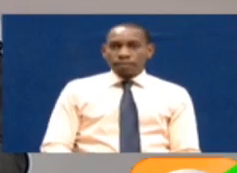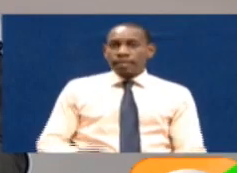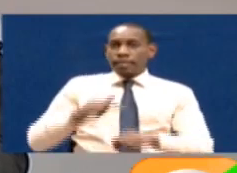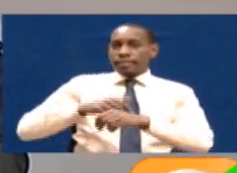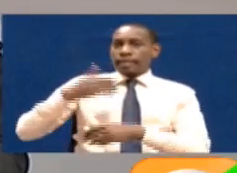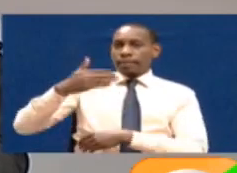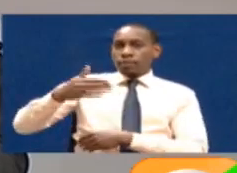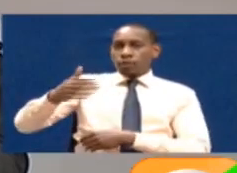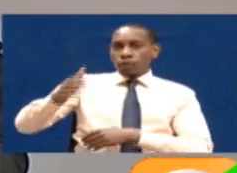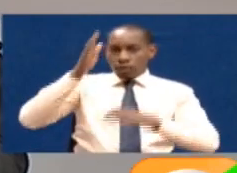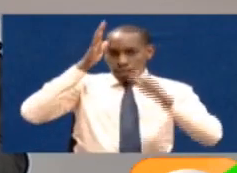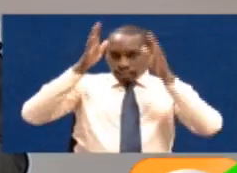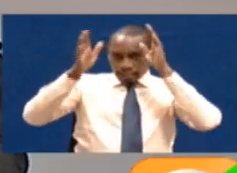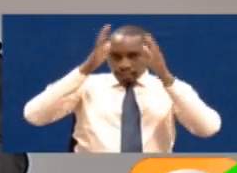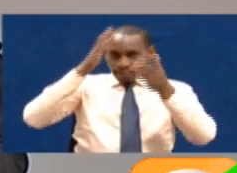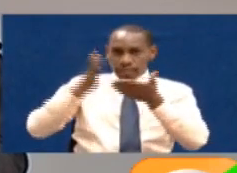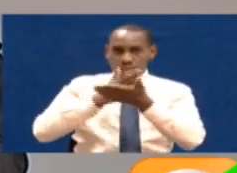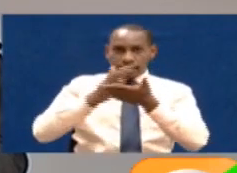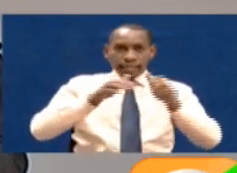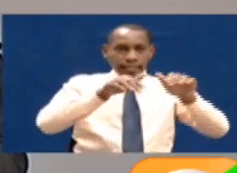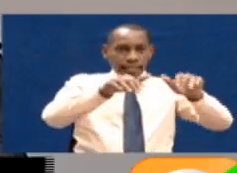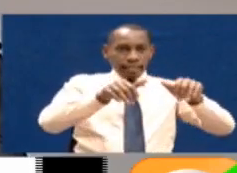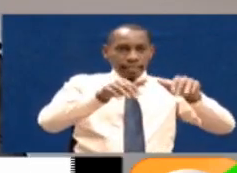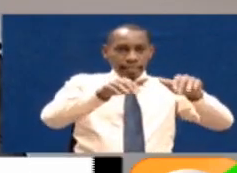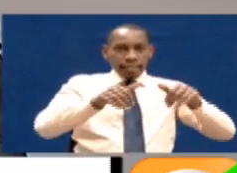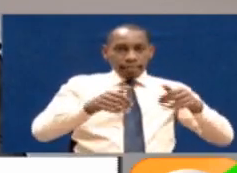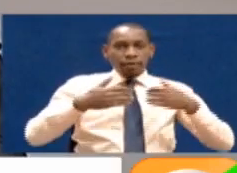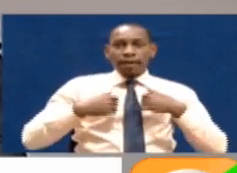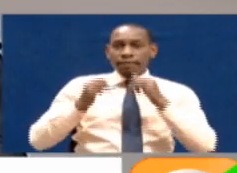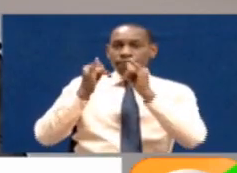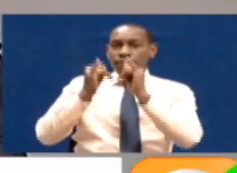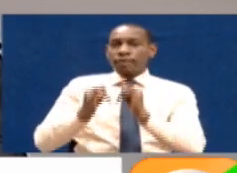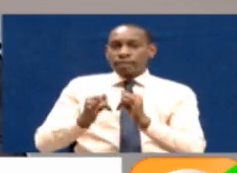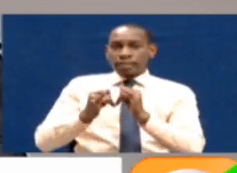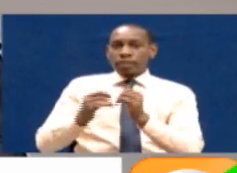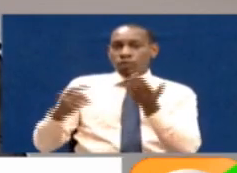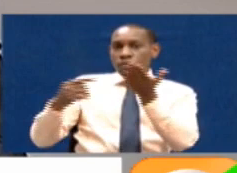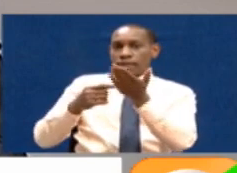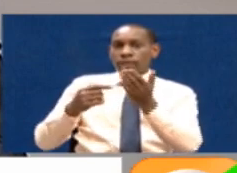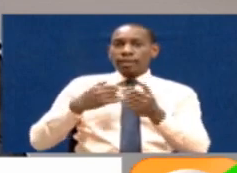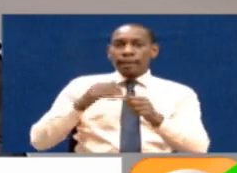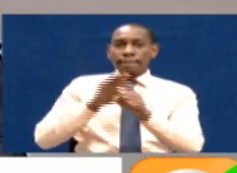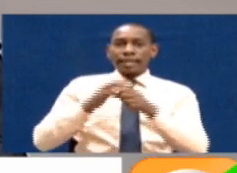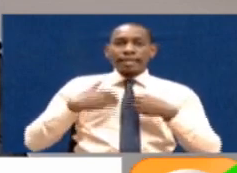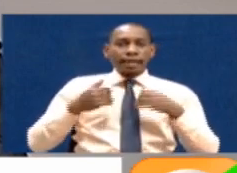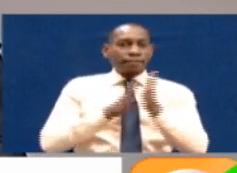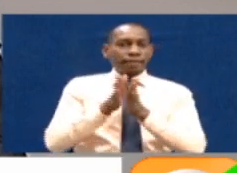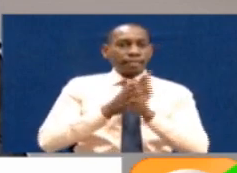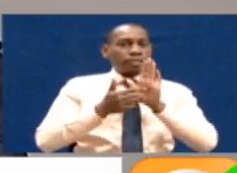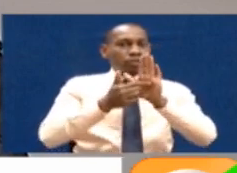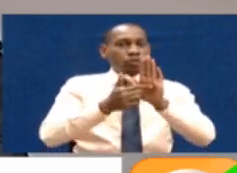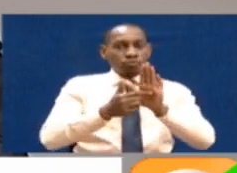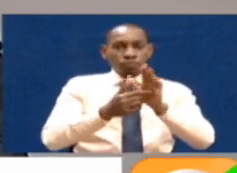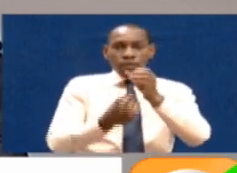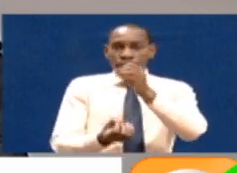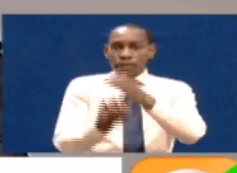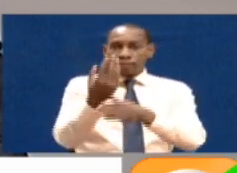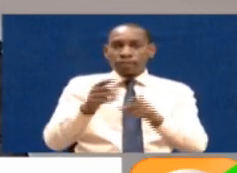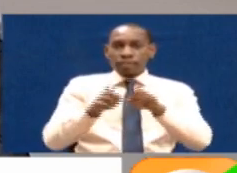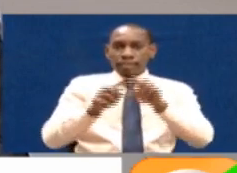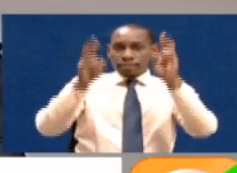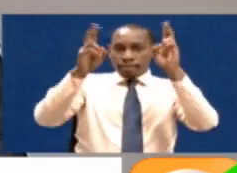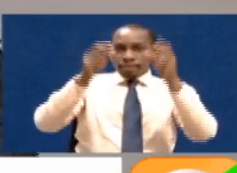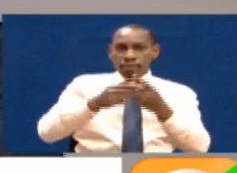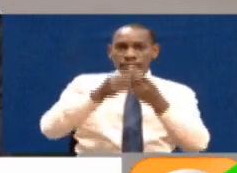Wakati wabunifu katika sekta ya kilimo wanapata teknolojia mpya, wengi huwa na hamu ya kuonyesha ubunifu wao. Ndio mada